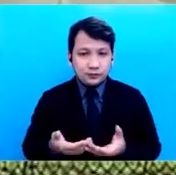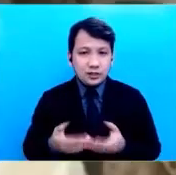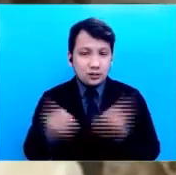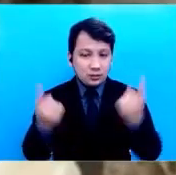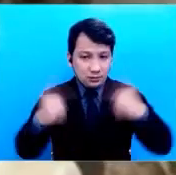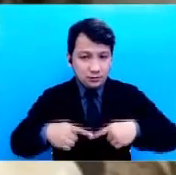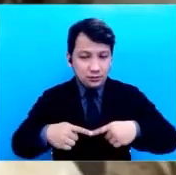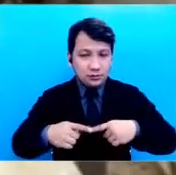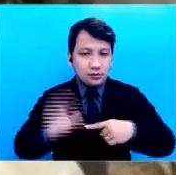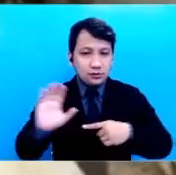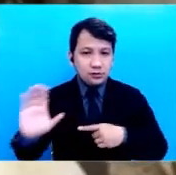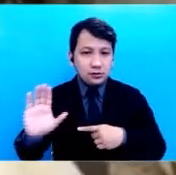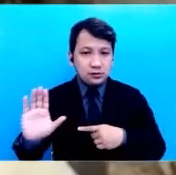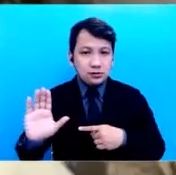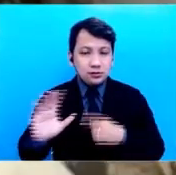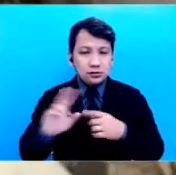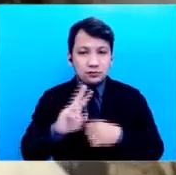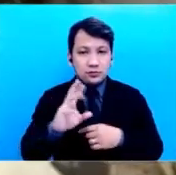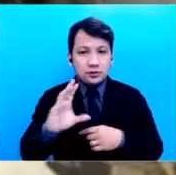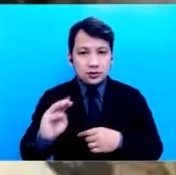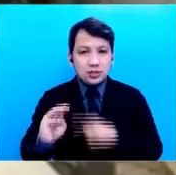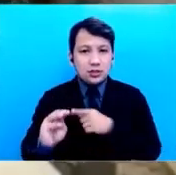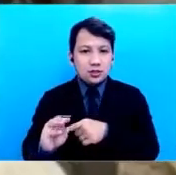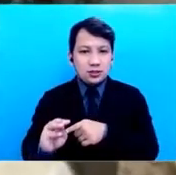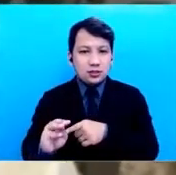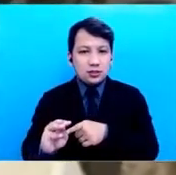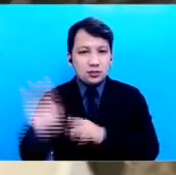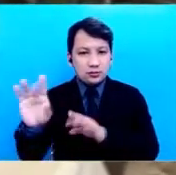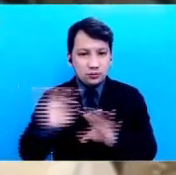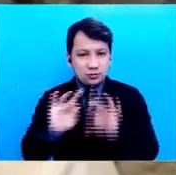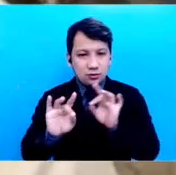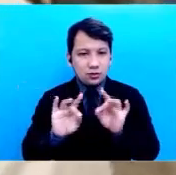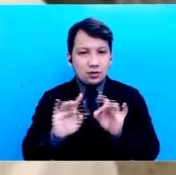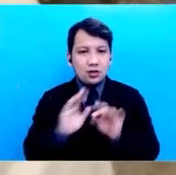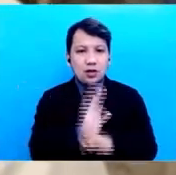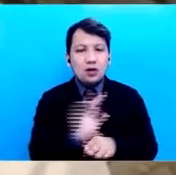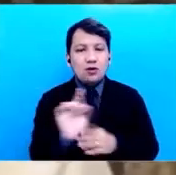vote counting machine, sila rin mismo ang pipili ng mga